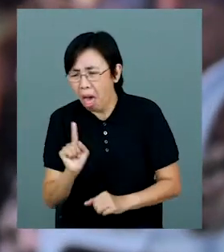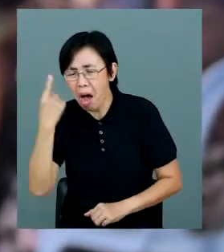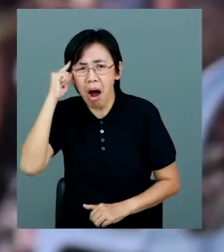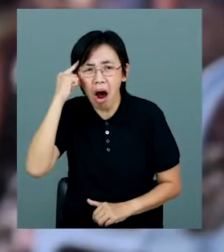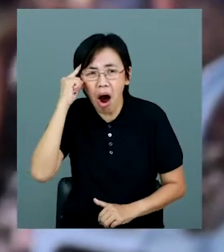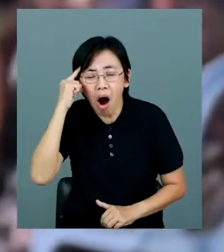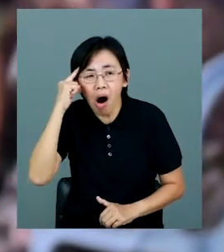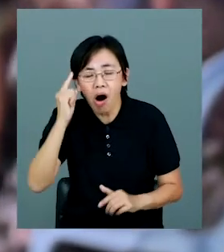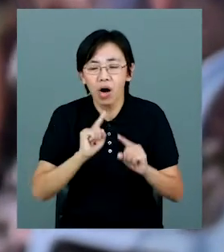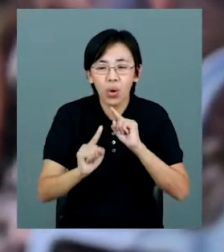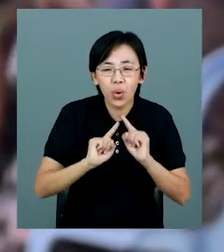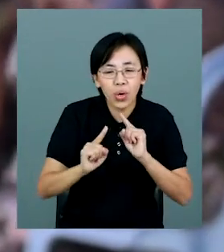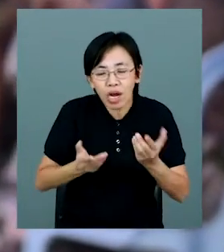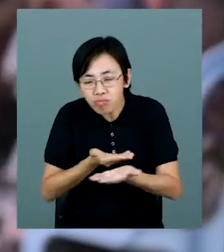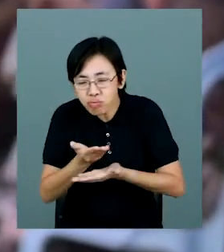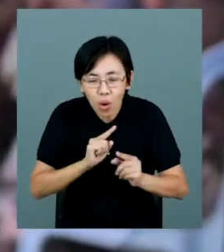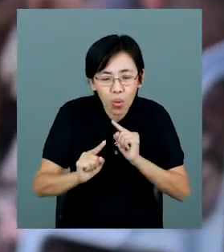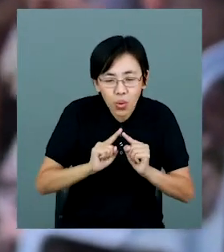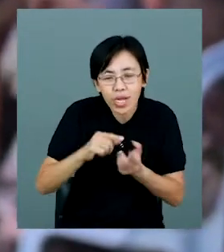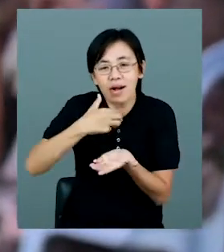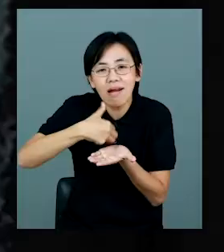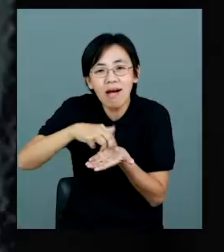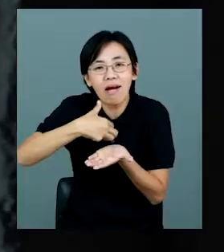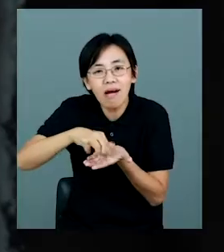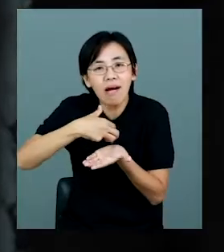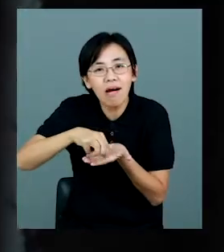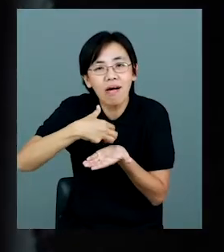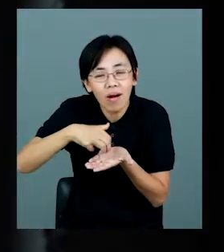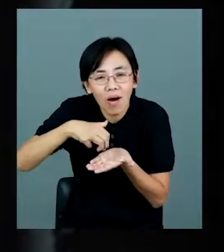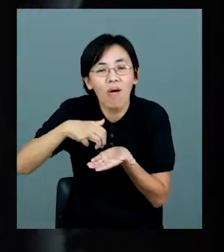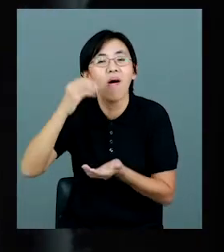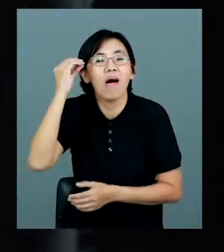ะ ต้องมาคุยกับเราให้ข้อมูลเขา ค่ะ